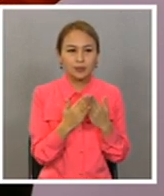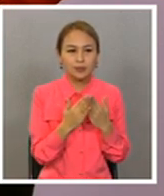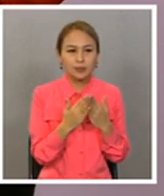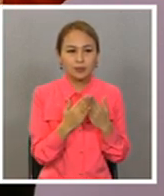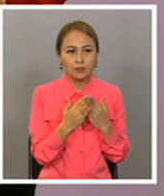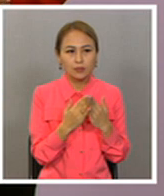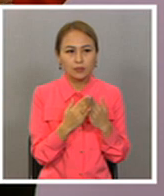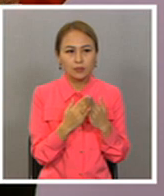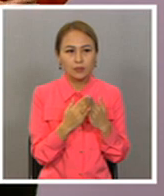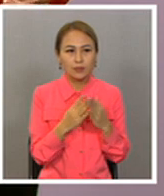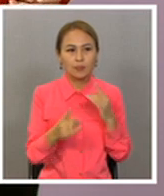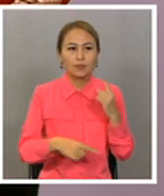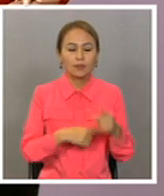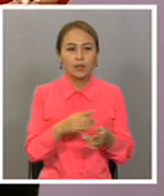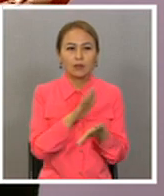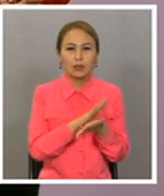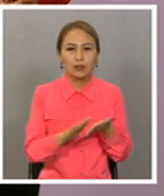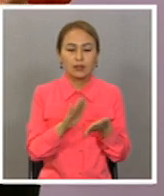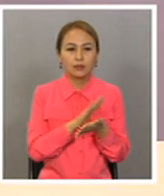Келесі,